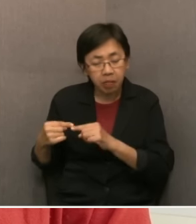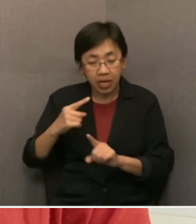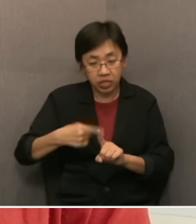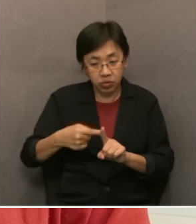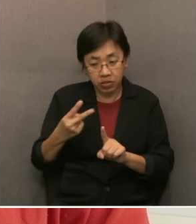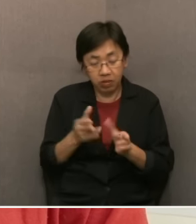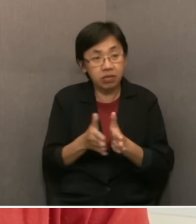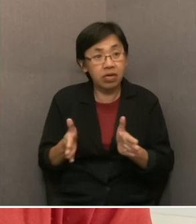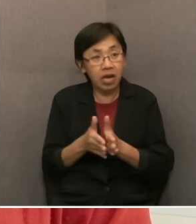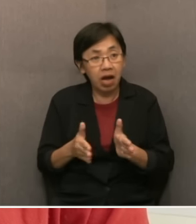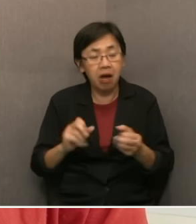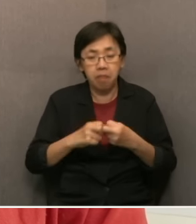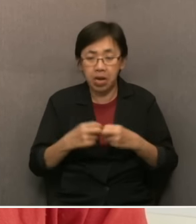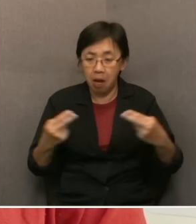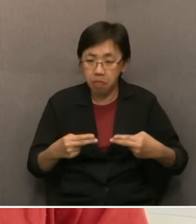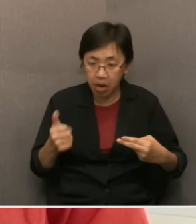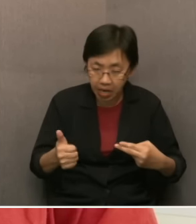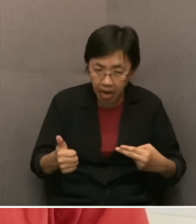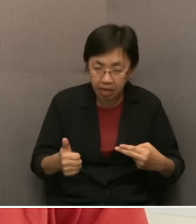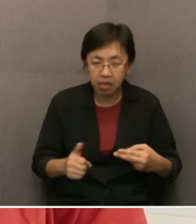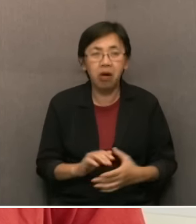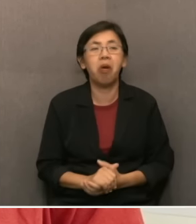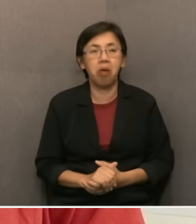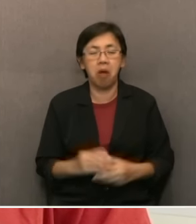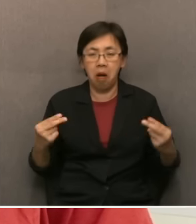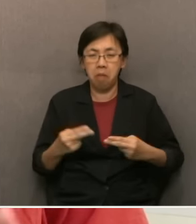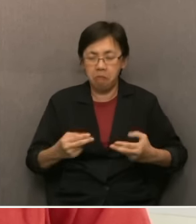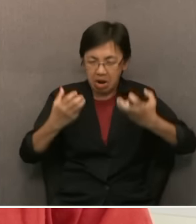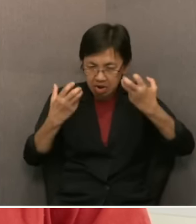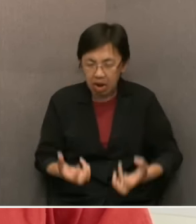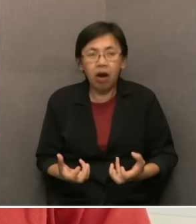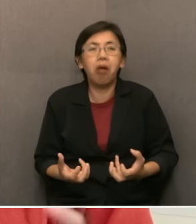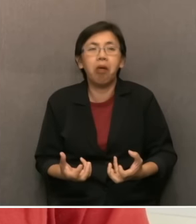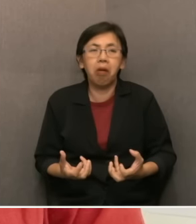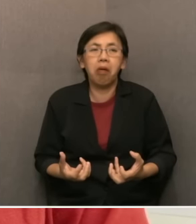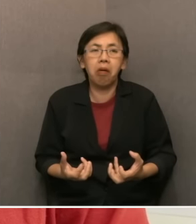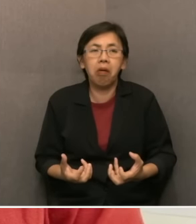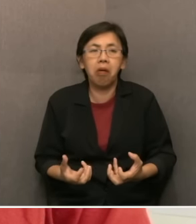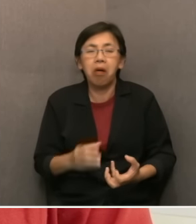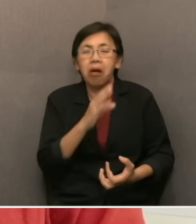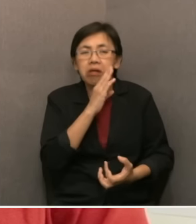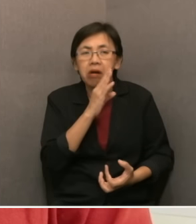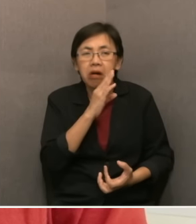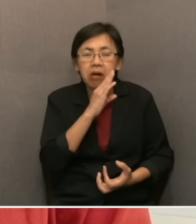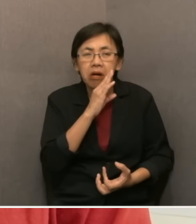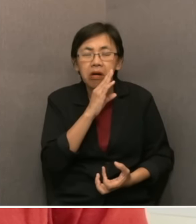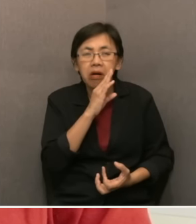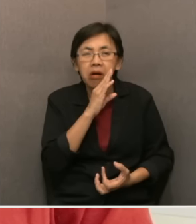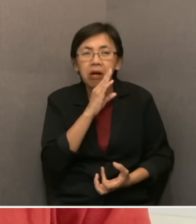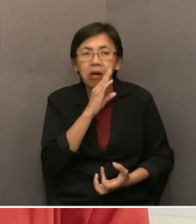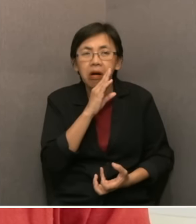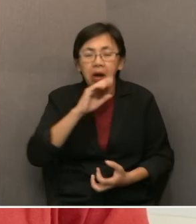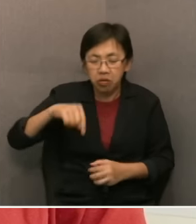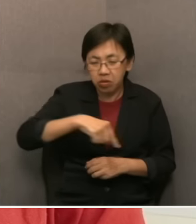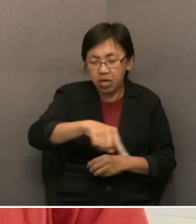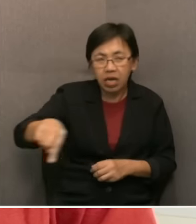เนี้ยว่าจะมีการปะทะกันหรือว่ามีการใช้อาวุธที่เรียกได้ว่าในภูมิภาคไหนอีกบ้างที่อยู่ในในแถบของเอ่อในเคสของเรา